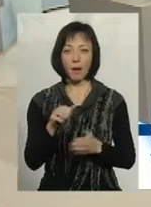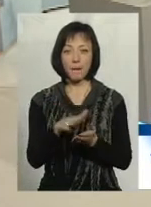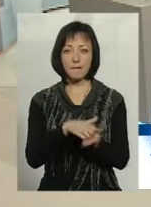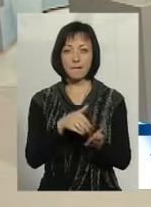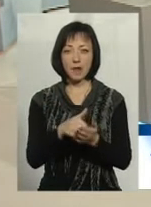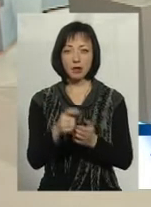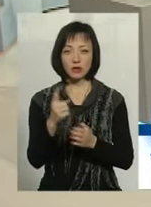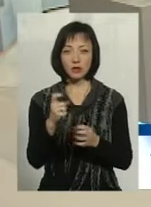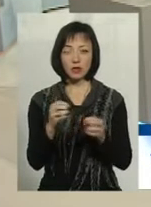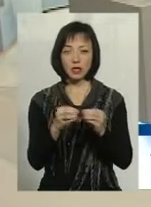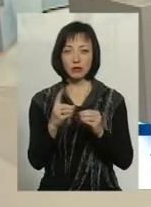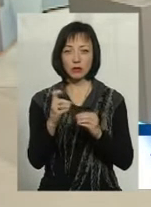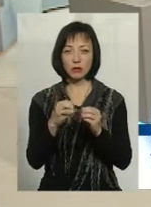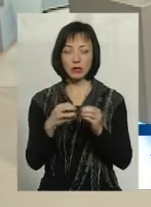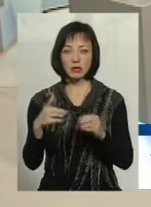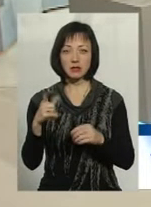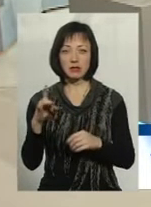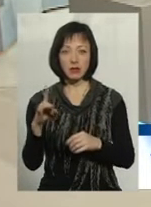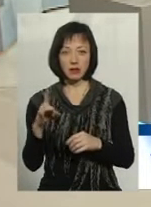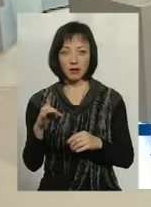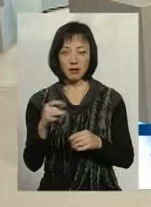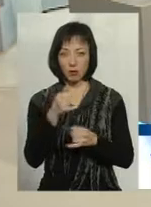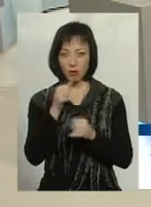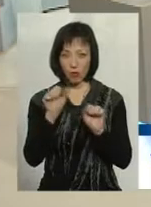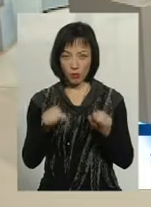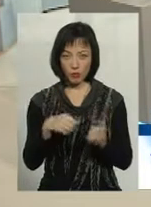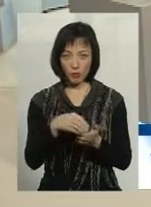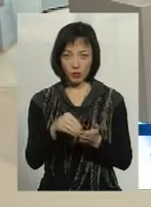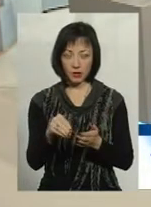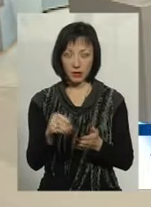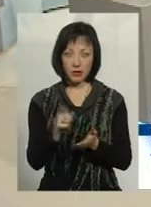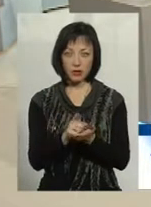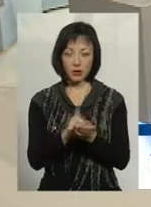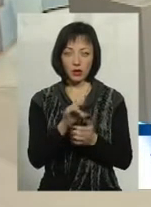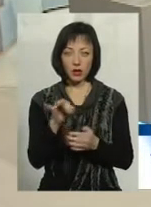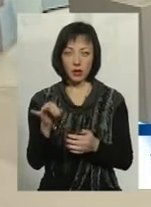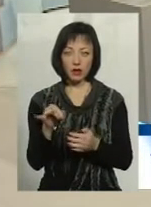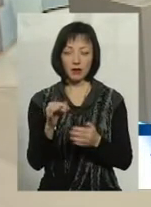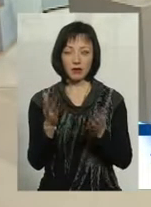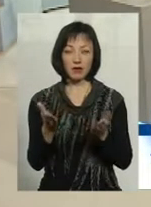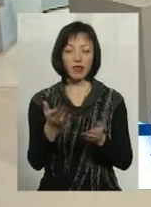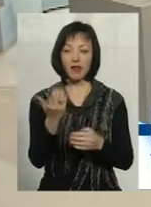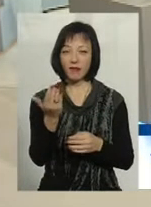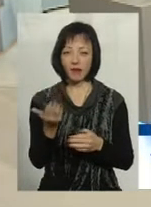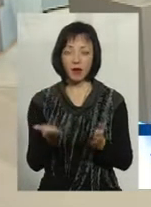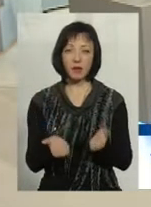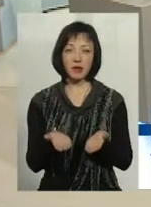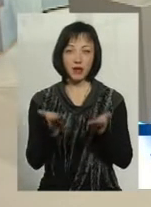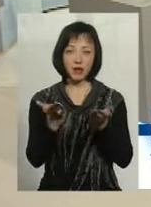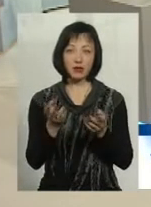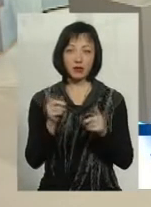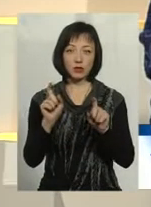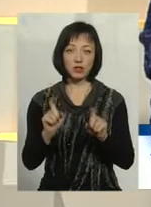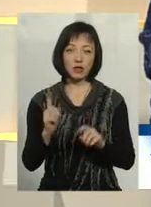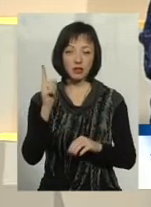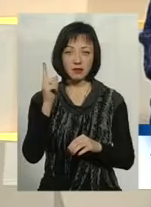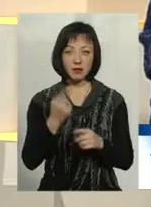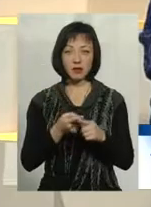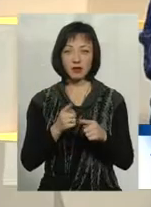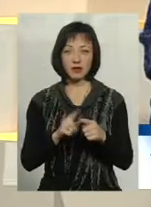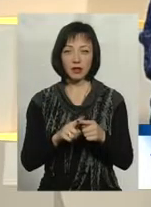Добрий вечір. Добрий вечір. Я хотів би так, от я кожен раз слухаю ці передачі